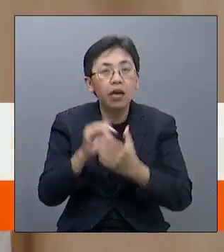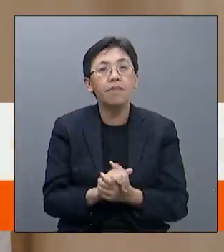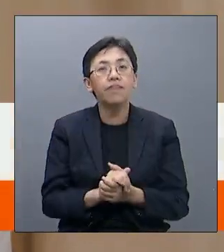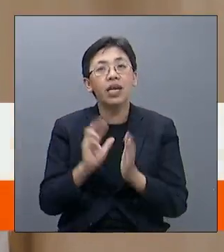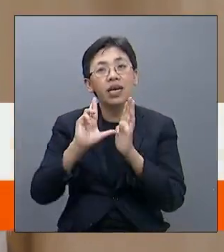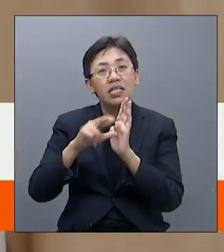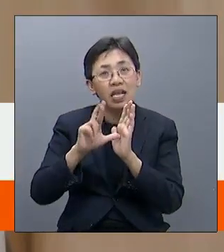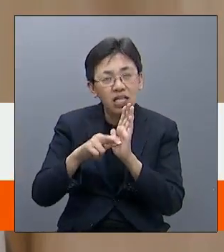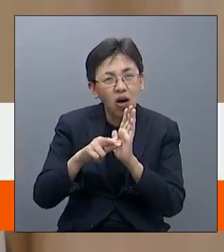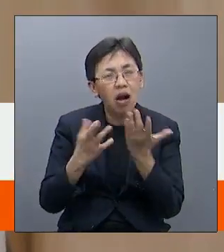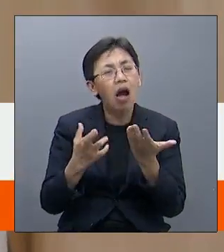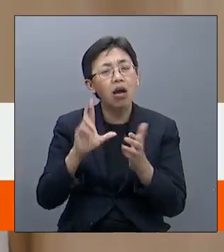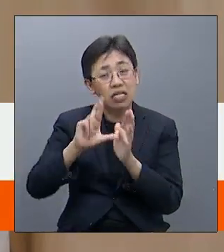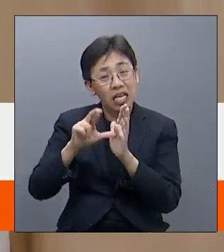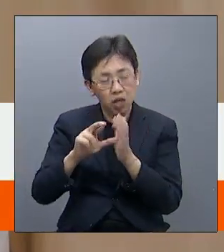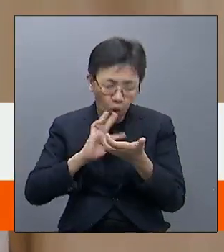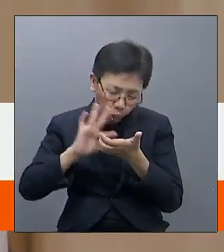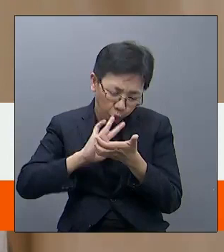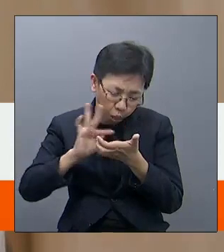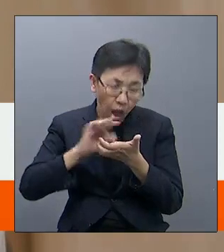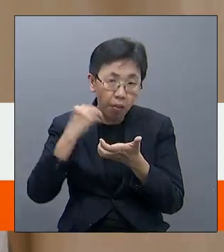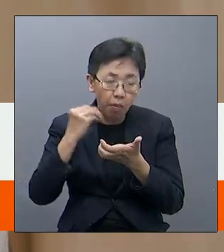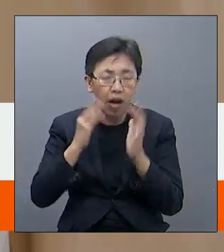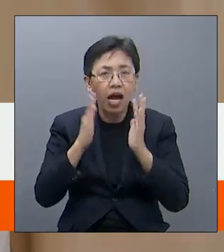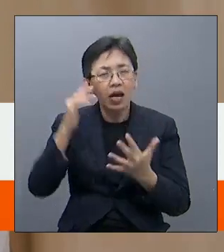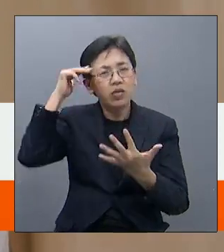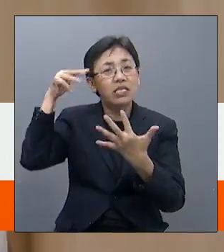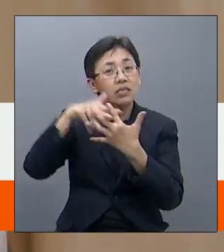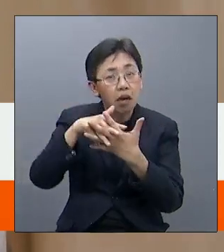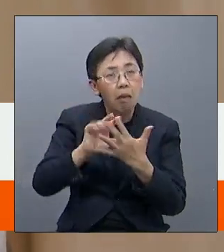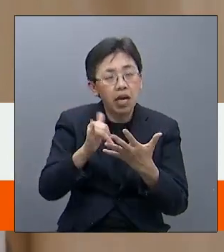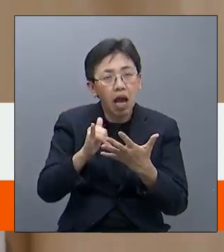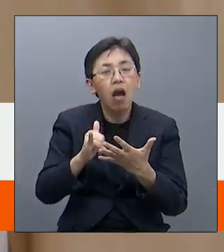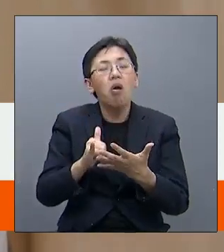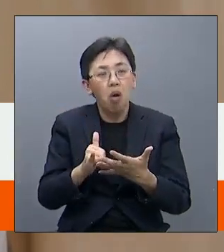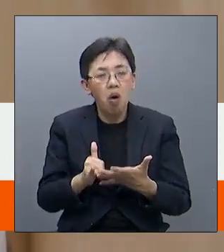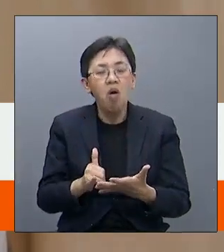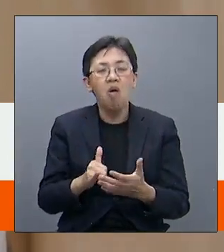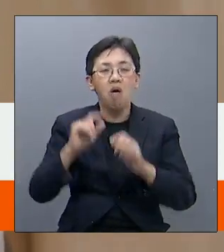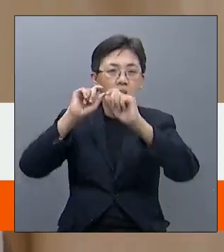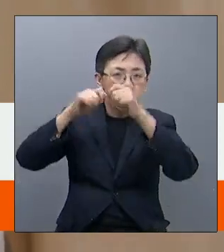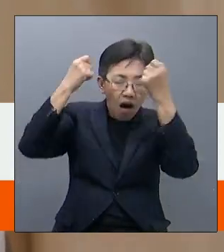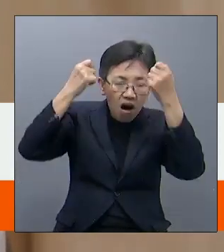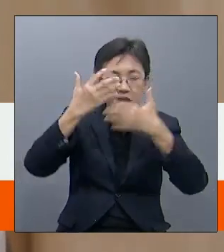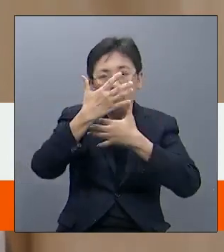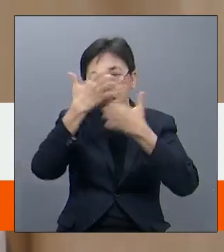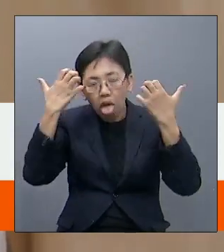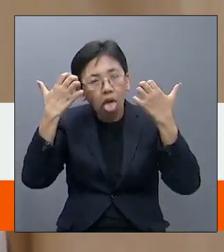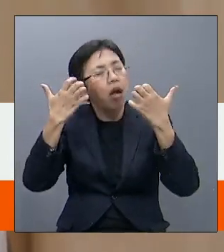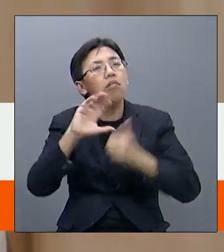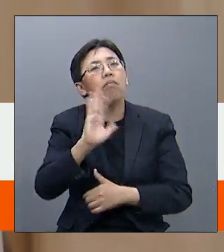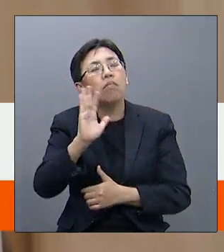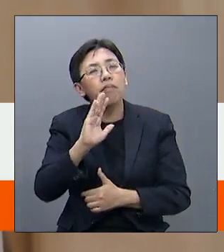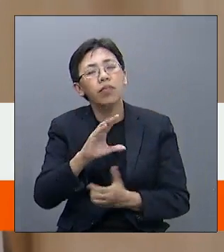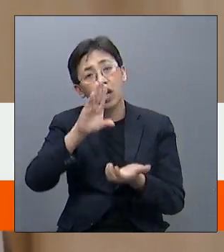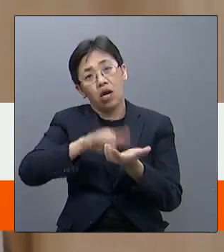3 TikTok ทำให้คนที่เป็นจิตเภทแฝงเนี่ยมีอาการแสดงออกมาได้เพียงแต่ว่าถ้าสมมติว่าเราพยายามอธิบายด้วยข้อมูลท